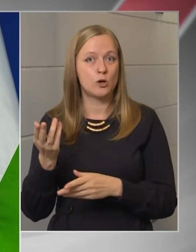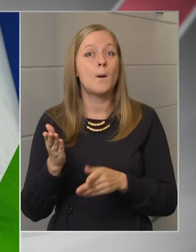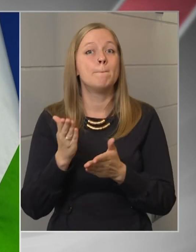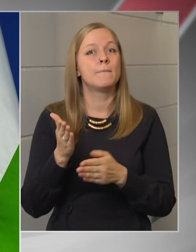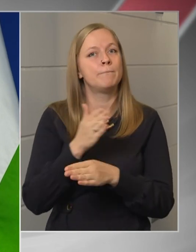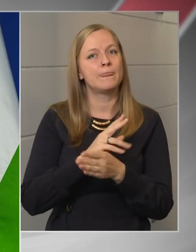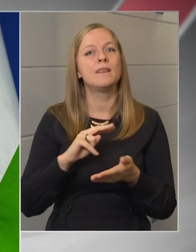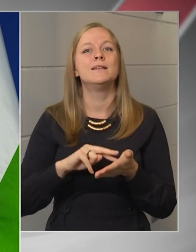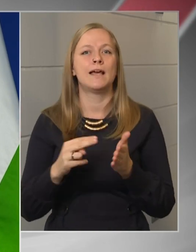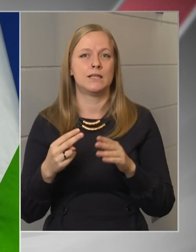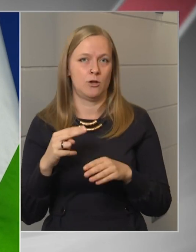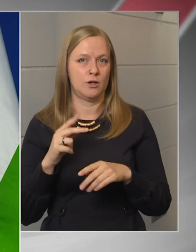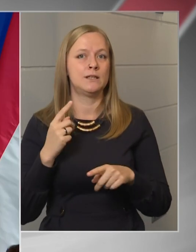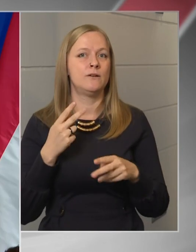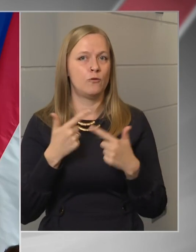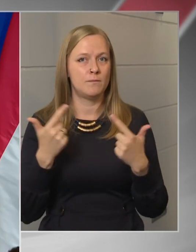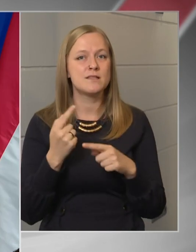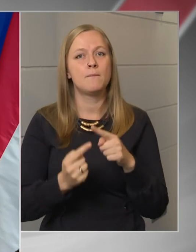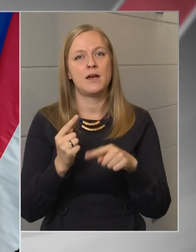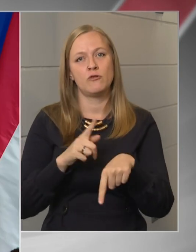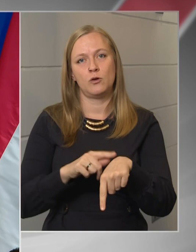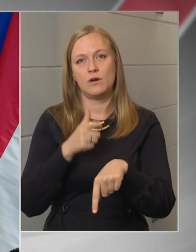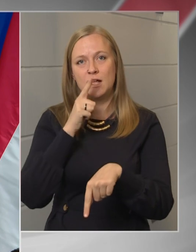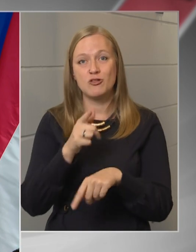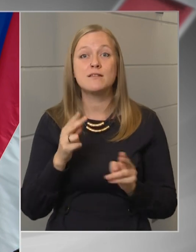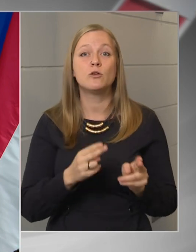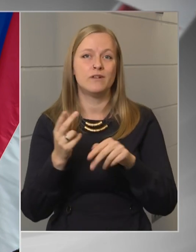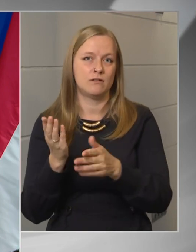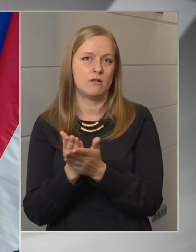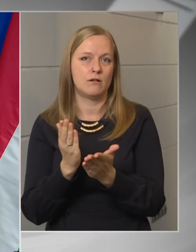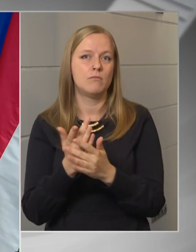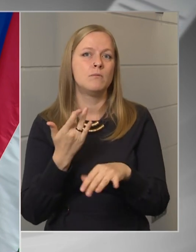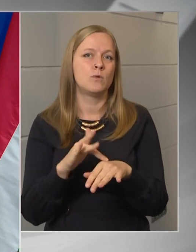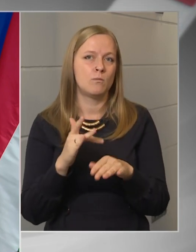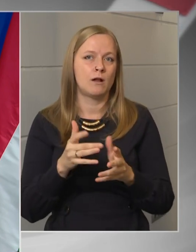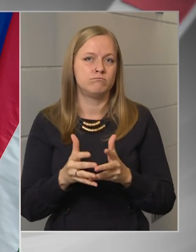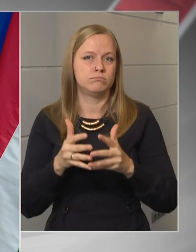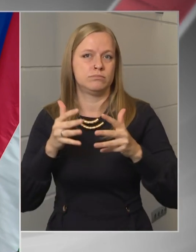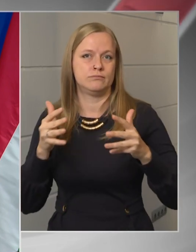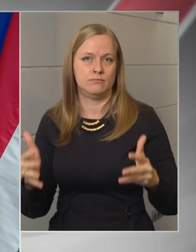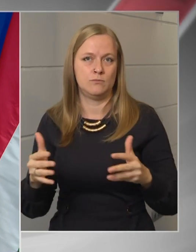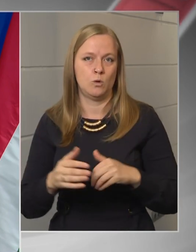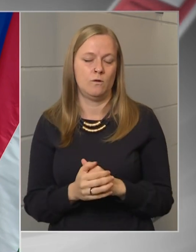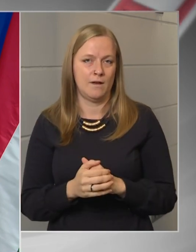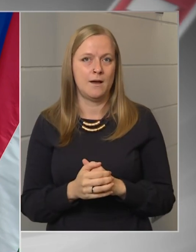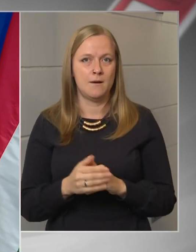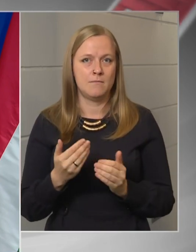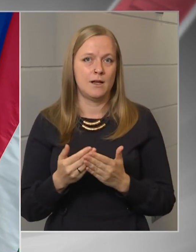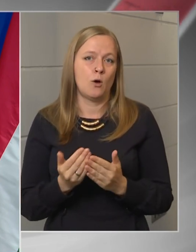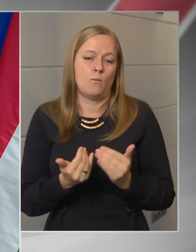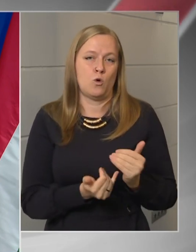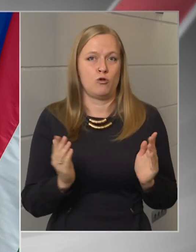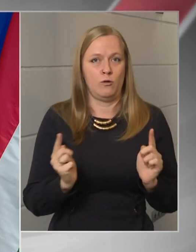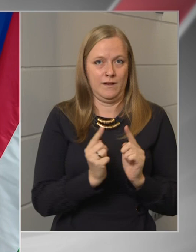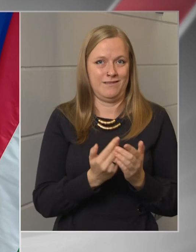információ, hogy másfél órás lesz a mai kormányinfó, majd legközelebbi alkalommal igyekszünk ezt picit megtoldani ezzel a kimaradt